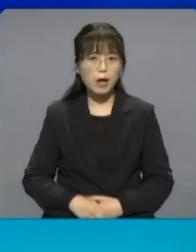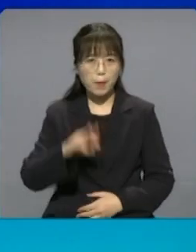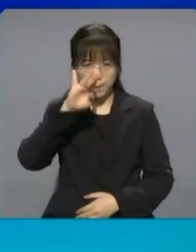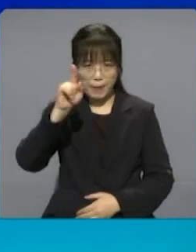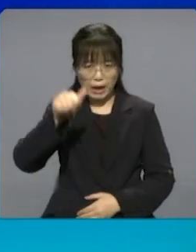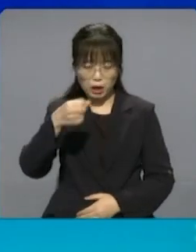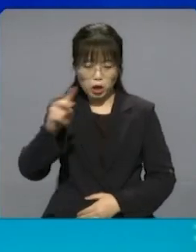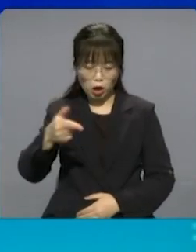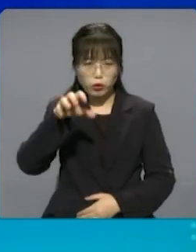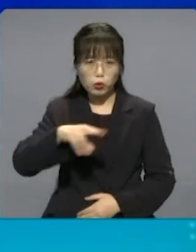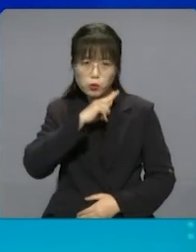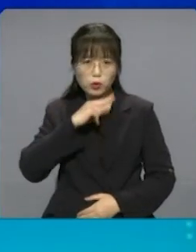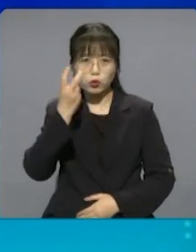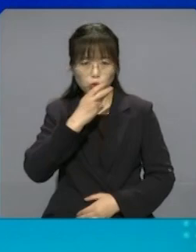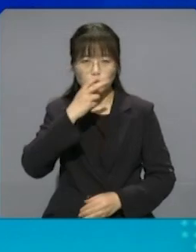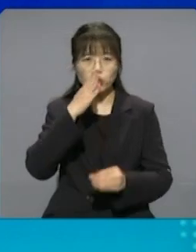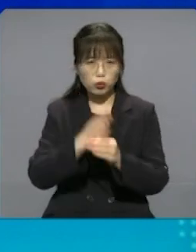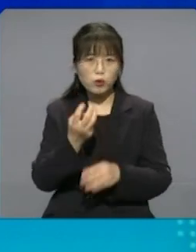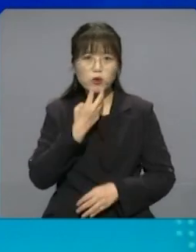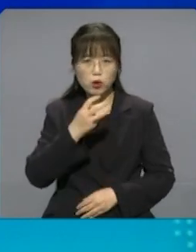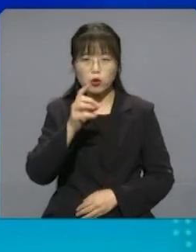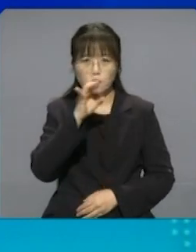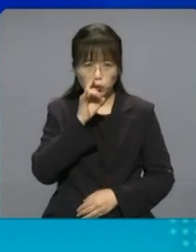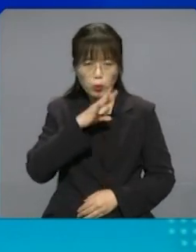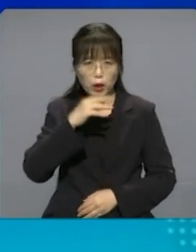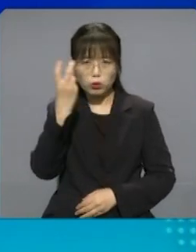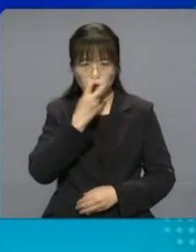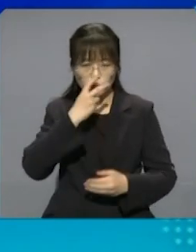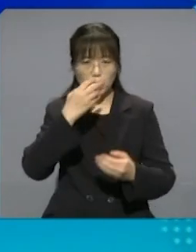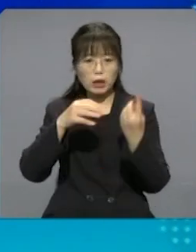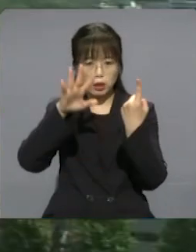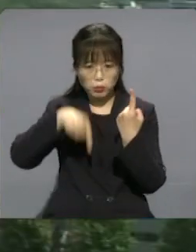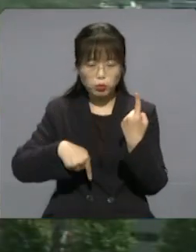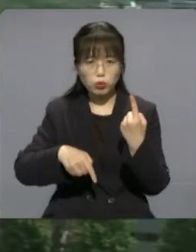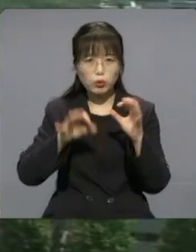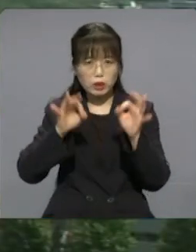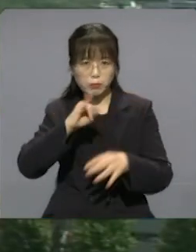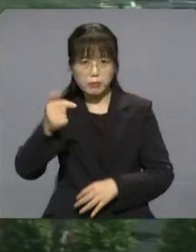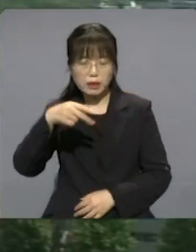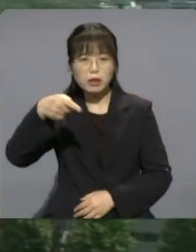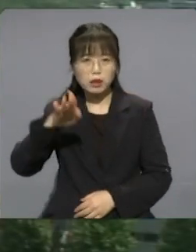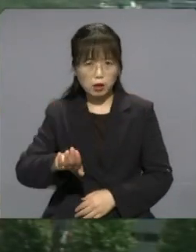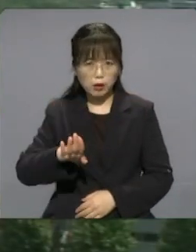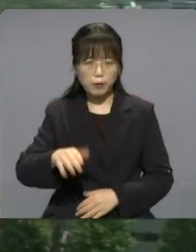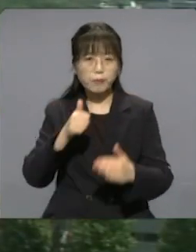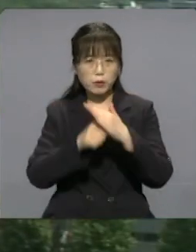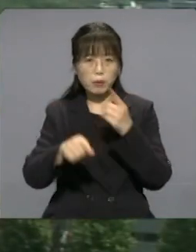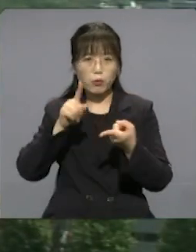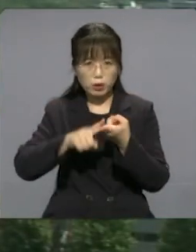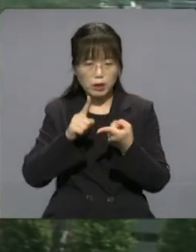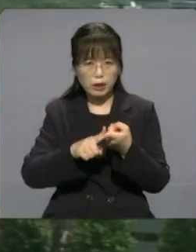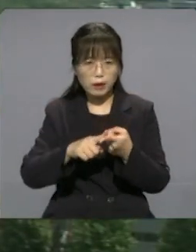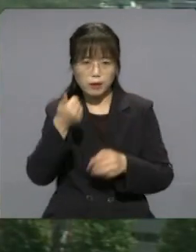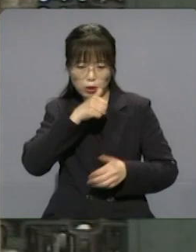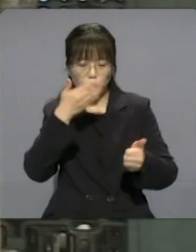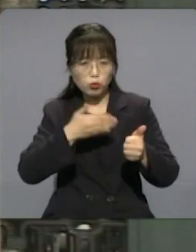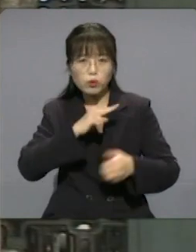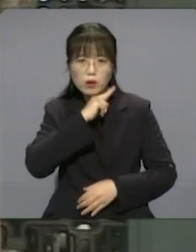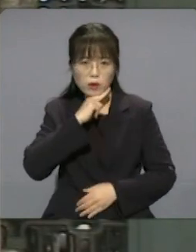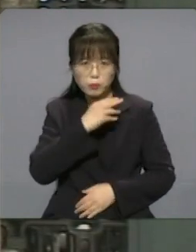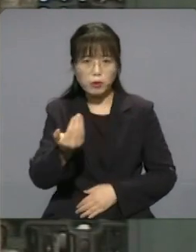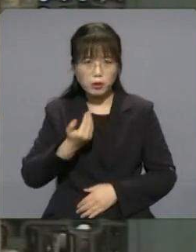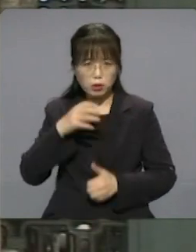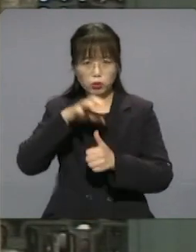백현동 의혹을 수사하는 서울중앙지검 반부패 수사 1부는 김인섭 전 한국하우징 대표에 대해 알선 수재 혐의로